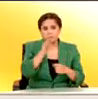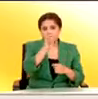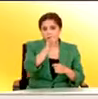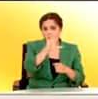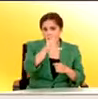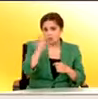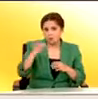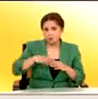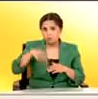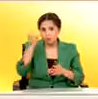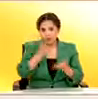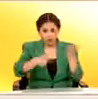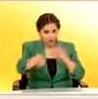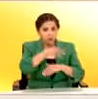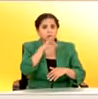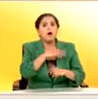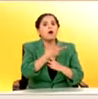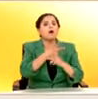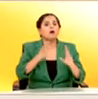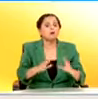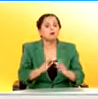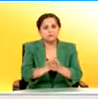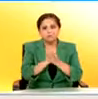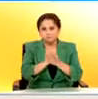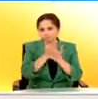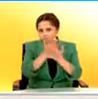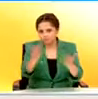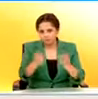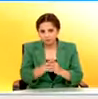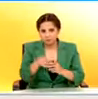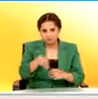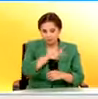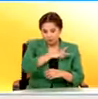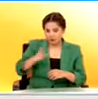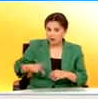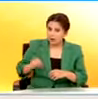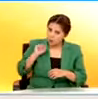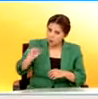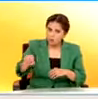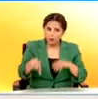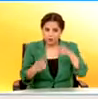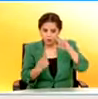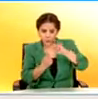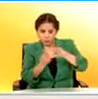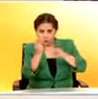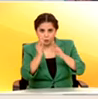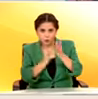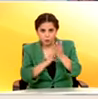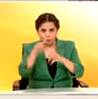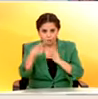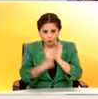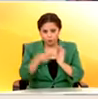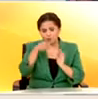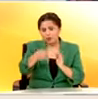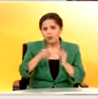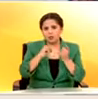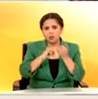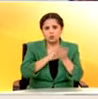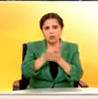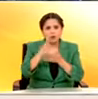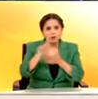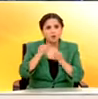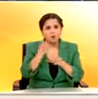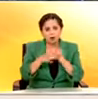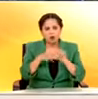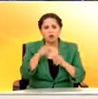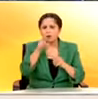से अधिक किसानों को मिला है। साथियों, कर्नाटका के ही तुमकुर जिले में शिवगंगा कालिंजिया